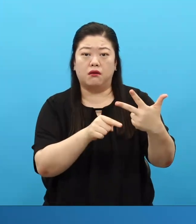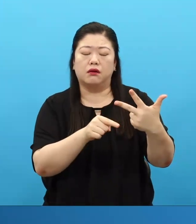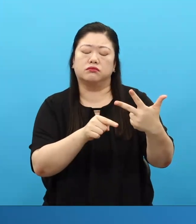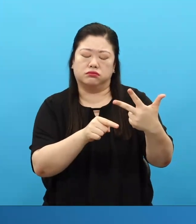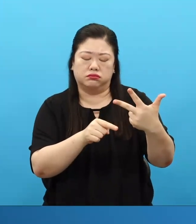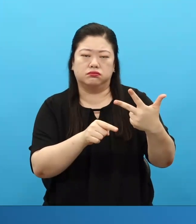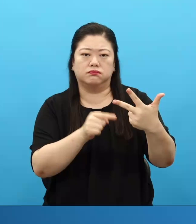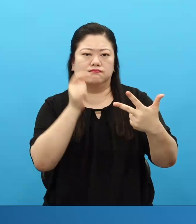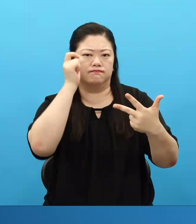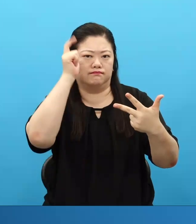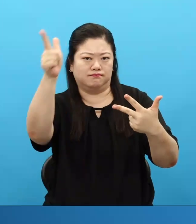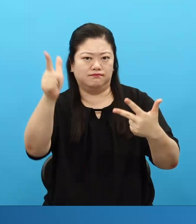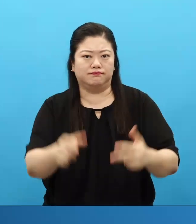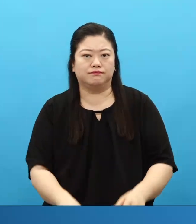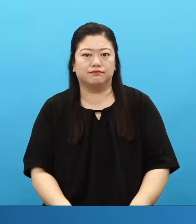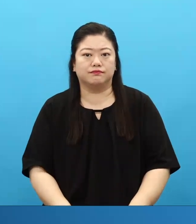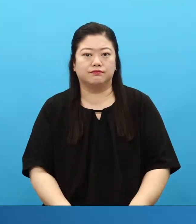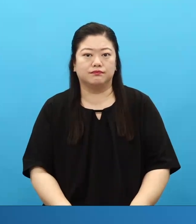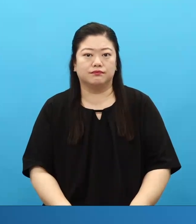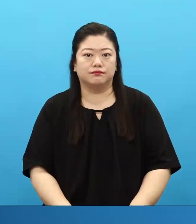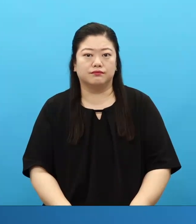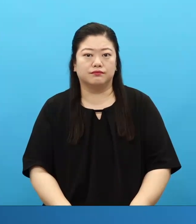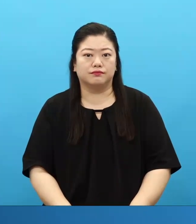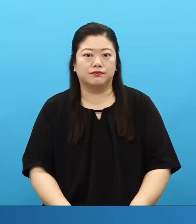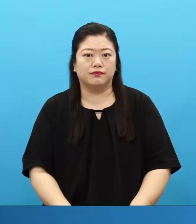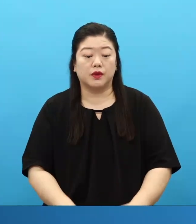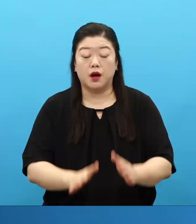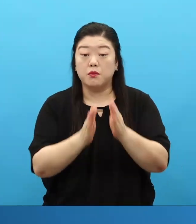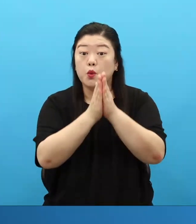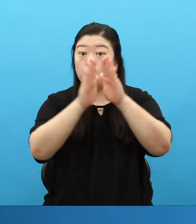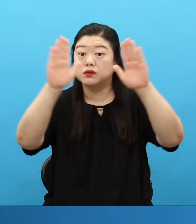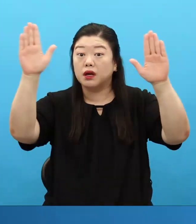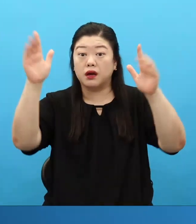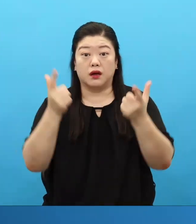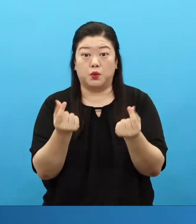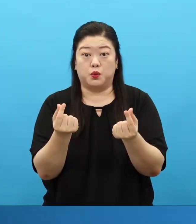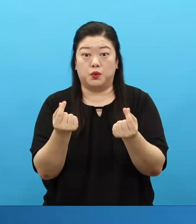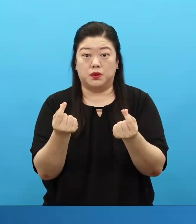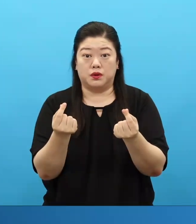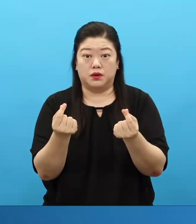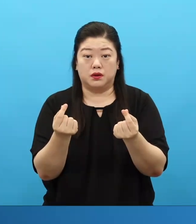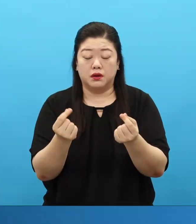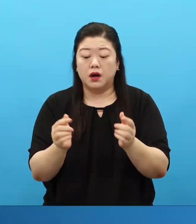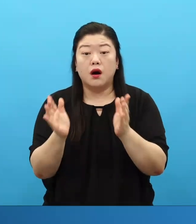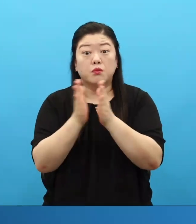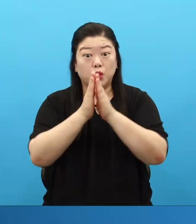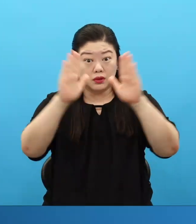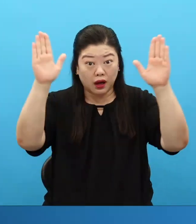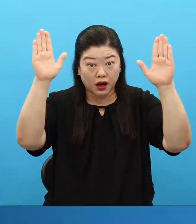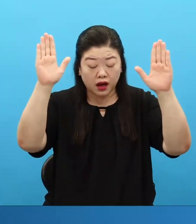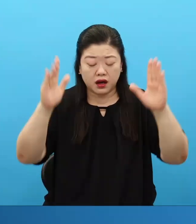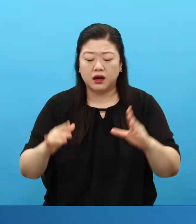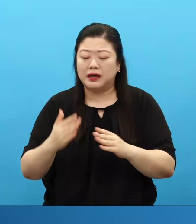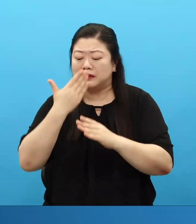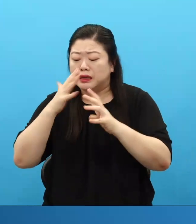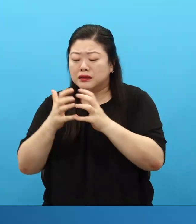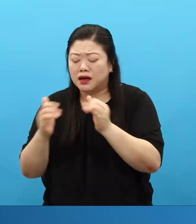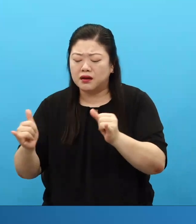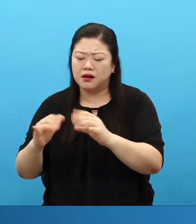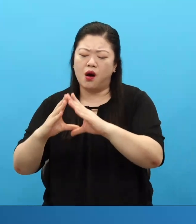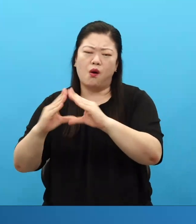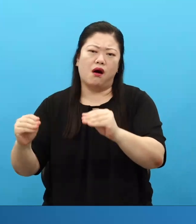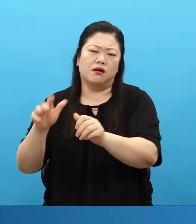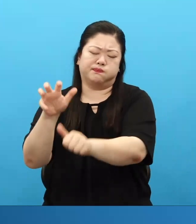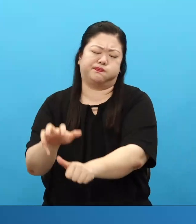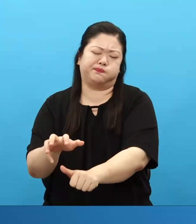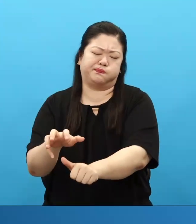마찬가지입니다. It was the same thing that Moses did. 완전히 이스라엘 민족을 그 광야 고통 속에서 살려내는 일을 한 겁니다. He did the work of saving the